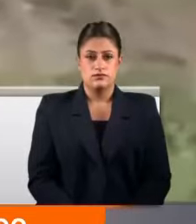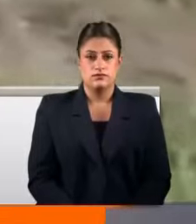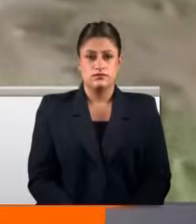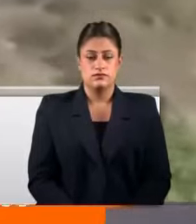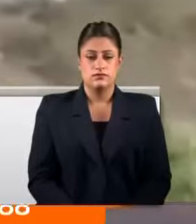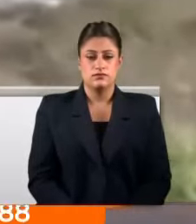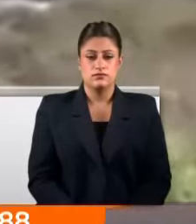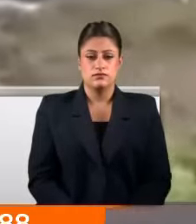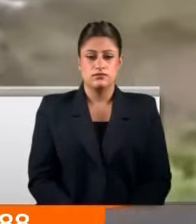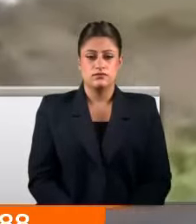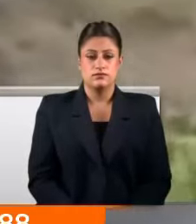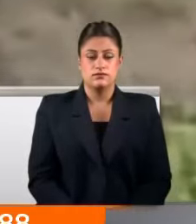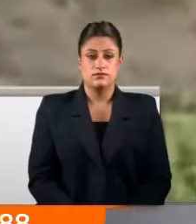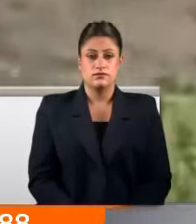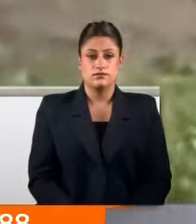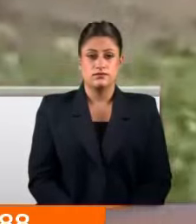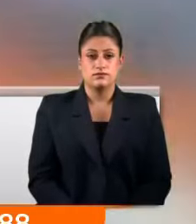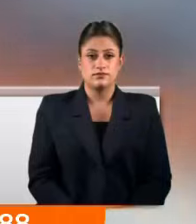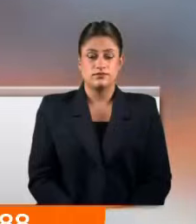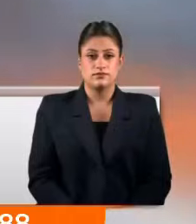Aradın mı? Allah.